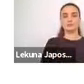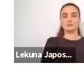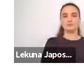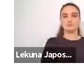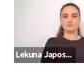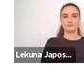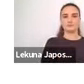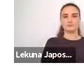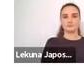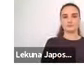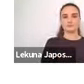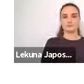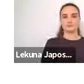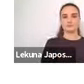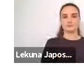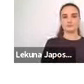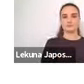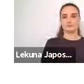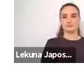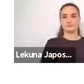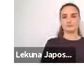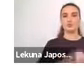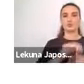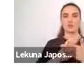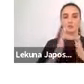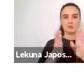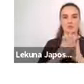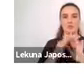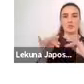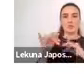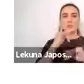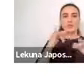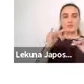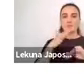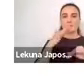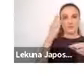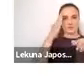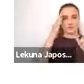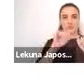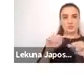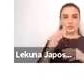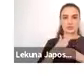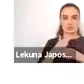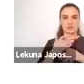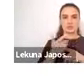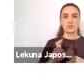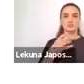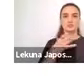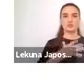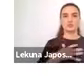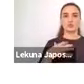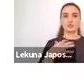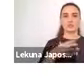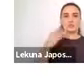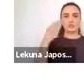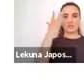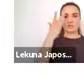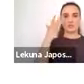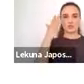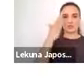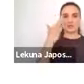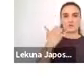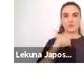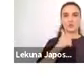შეთანხმება, მოლაპარაკება, ძალიან ბევრი უნარი არის იქ. ძალიან მნიშვნელოვანი წარმოსახვა და კრეატულობა,